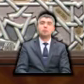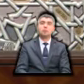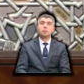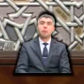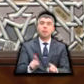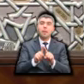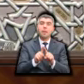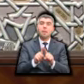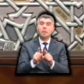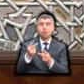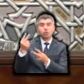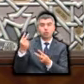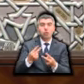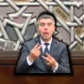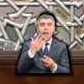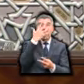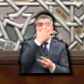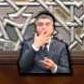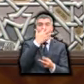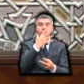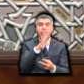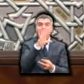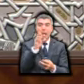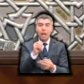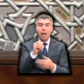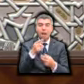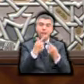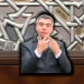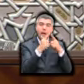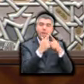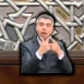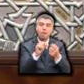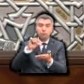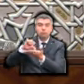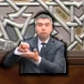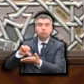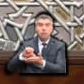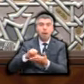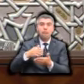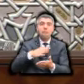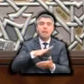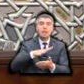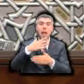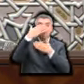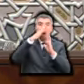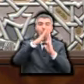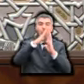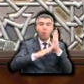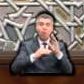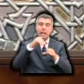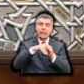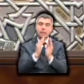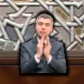وضعية المهاجرين الأفارقة بمختلف مدن المملكة للسيدة والسادة النواب المحترمين عن فريق العدالة